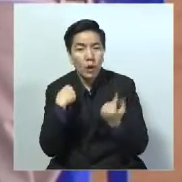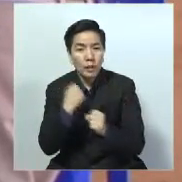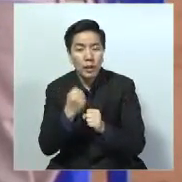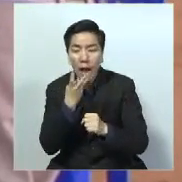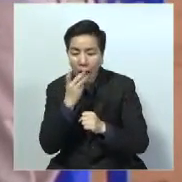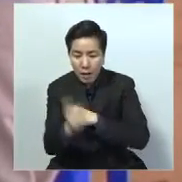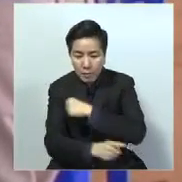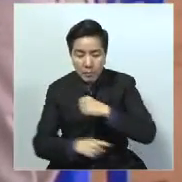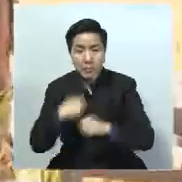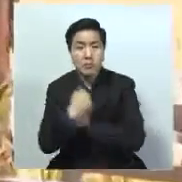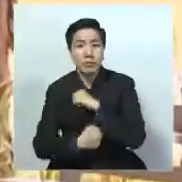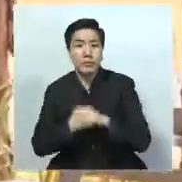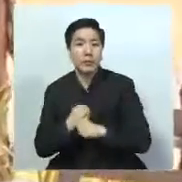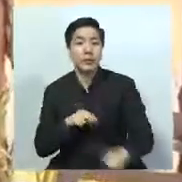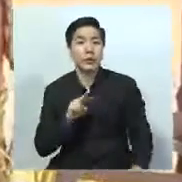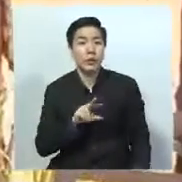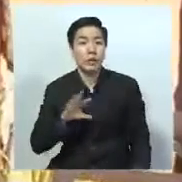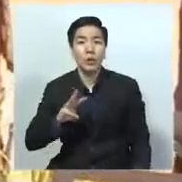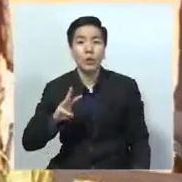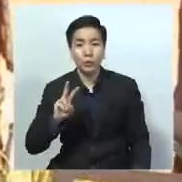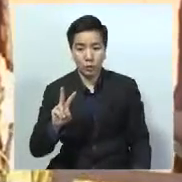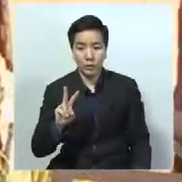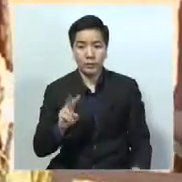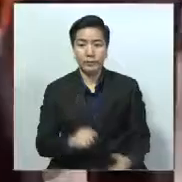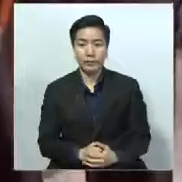การทำนาในปี2562ค่ะ